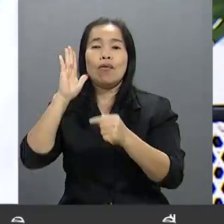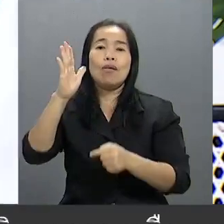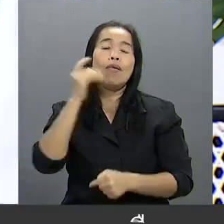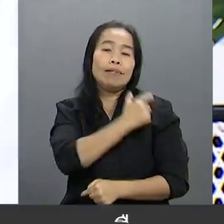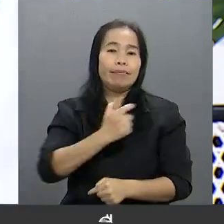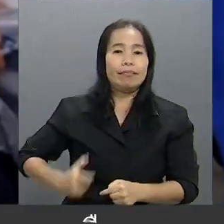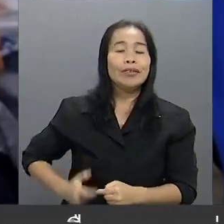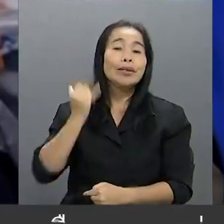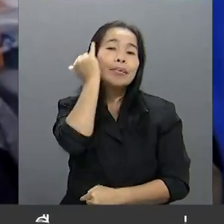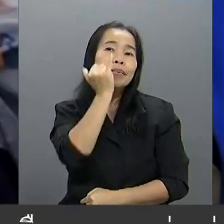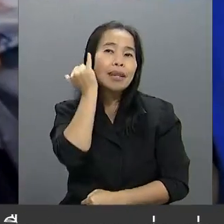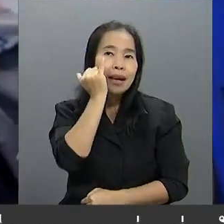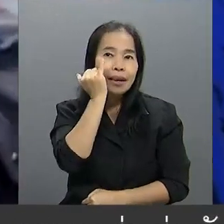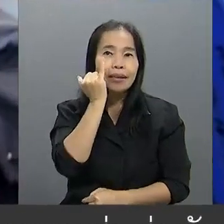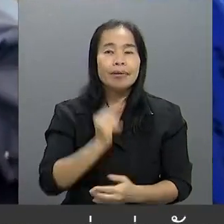ค่ะ